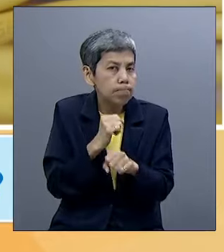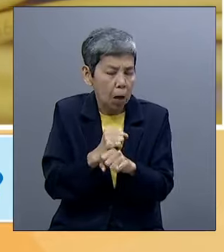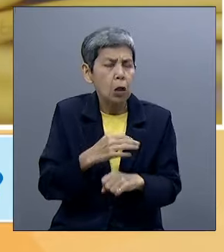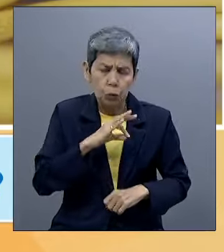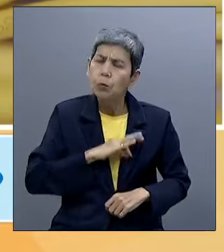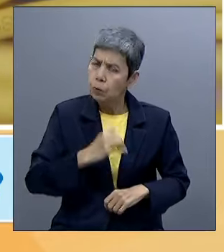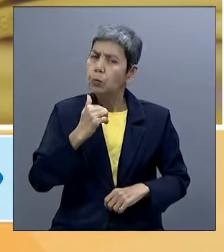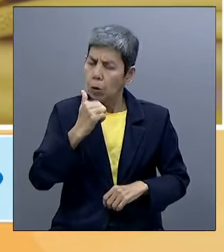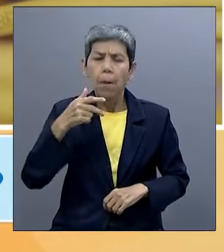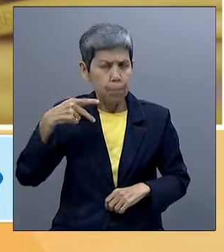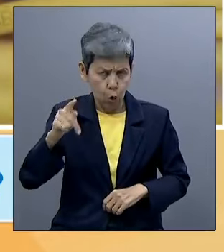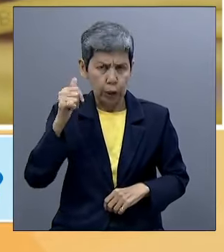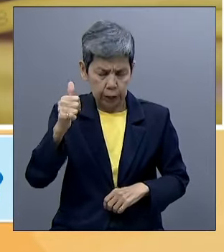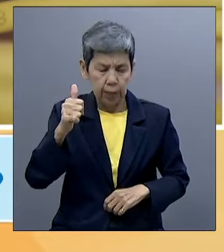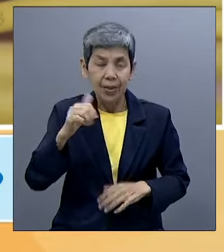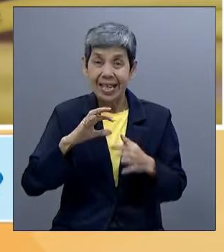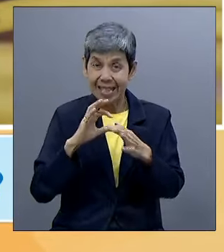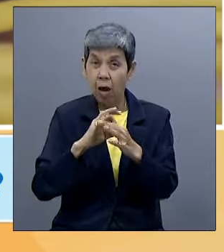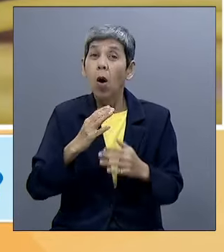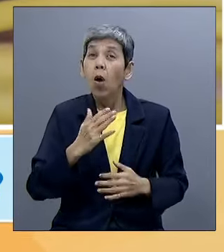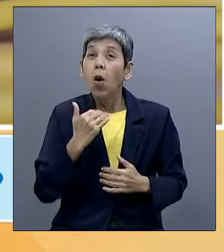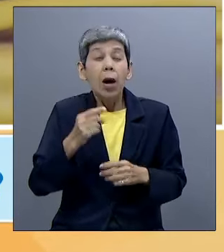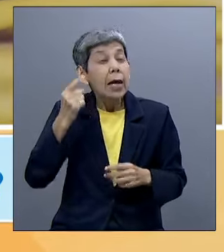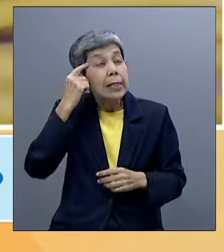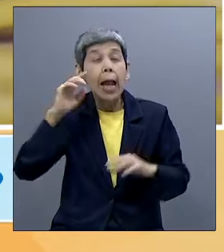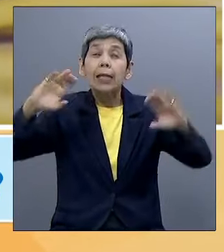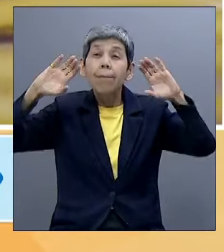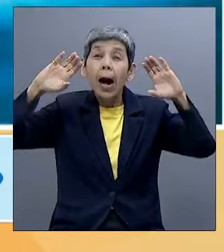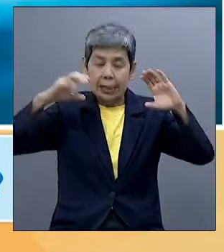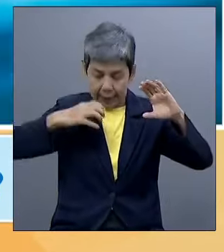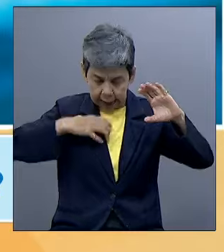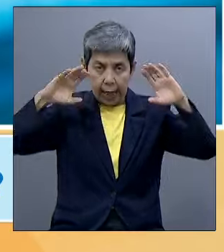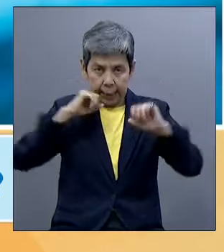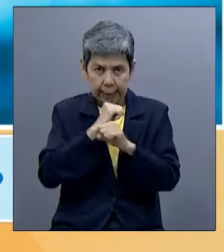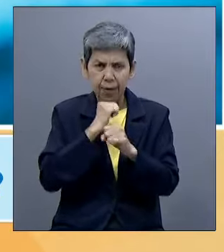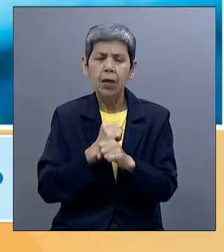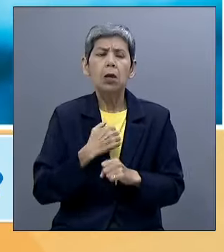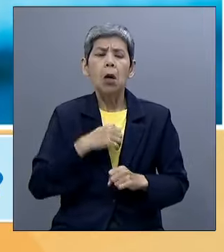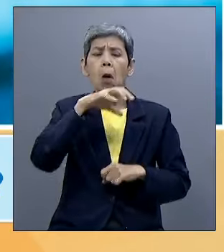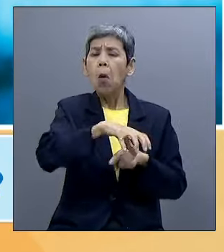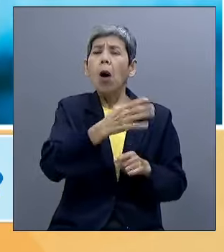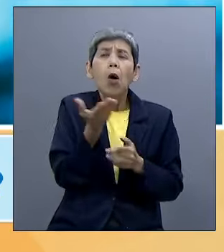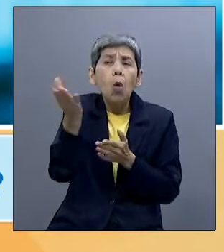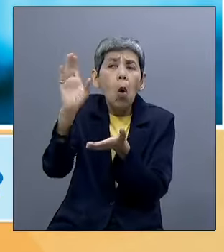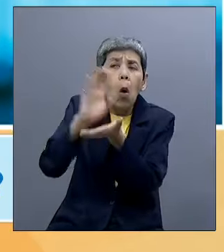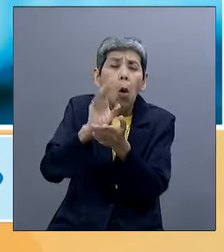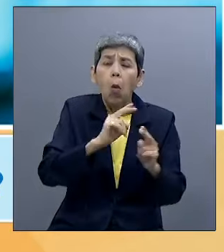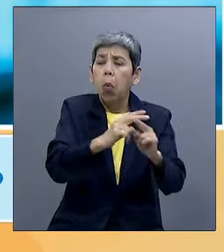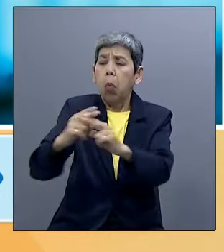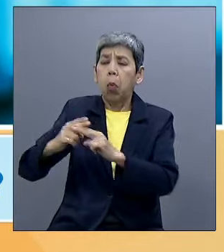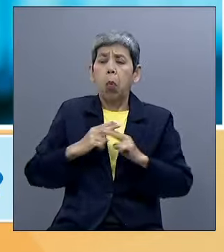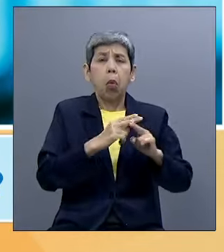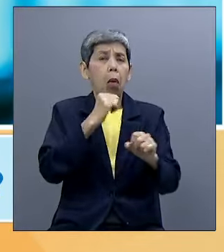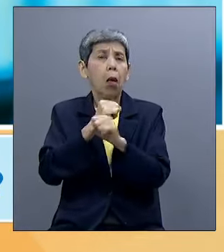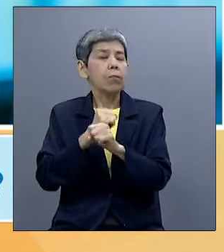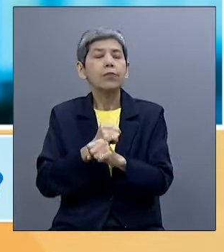โยชน์นะเป็นประโยชน์นะครับนี่คือเรื่องของโกเพราะฉะนั้นแนวคิดของรัฐบาลก็คือว่าแทนที่หน่วยงานจะไปของบประมาณนะต่างคนต่างทำ Data Center